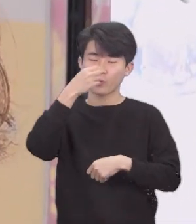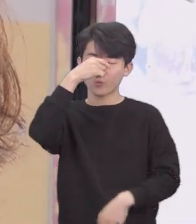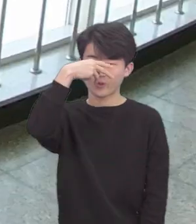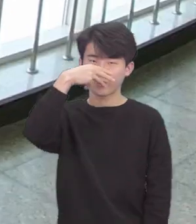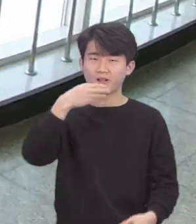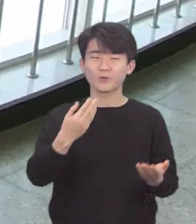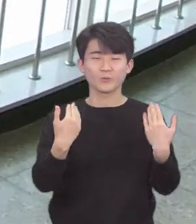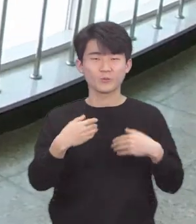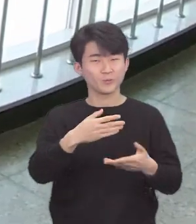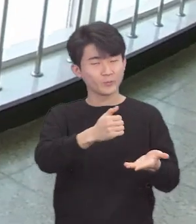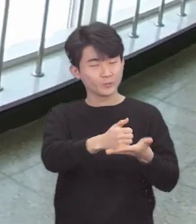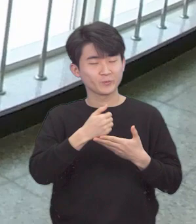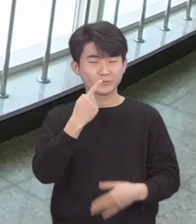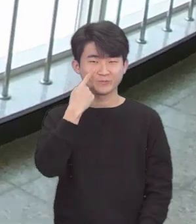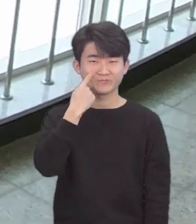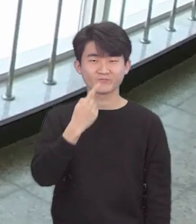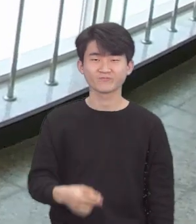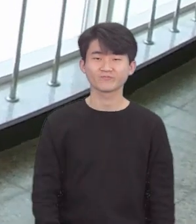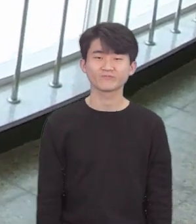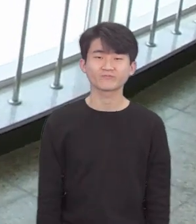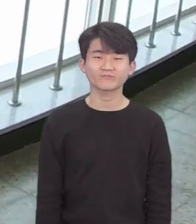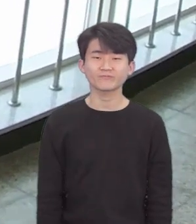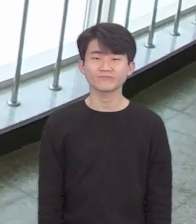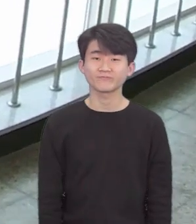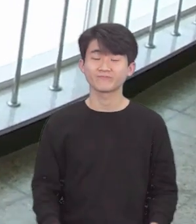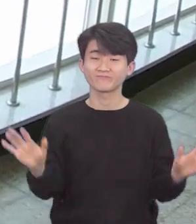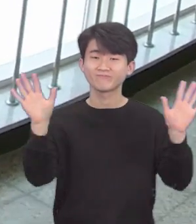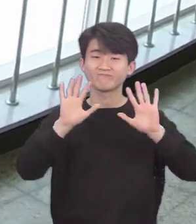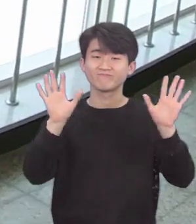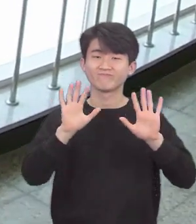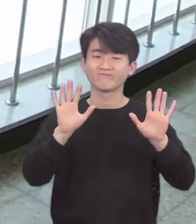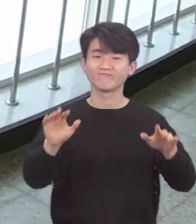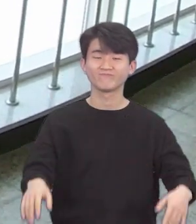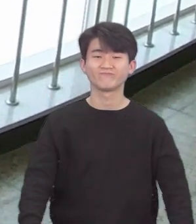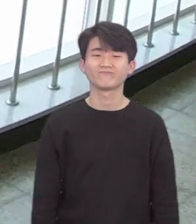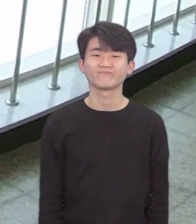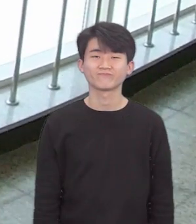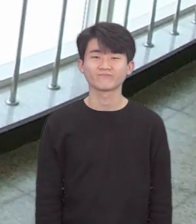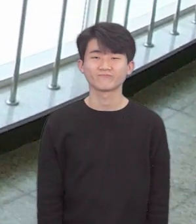듭니다. 끝까지 시청해주셔서 감사합니다. 안녕.